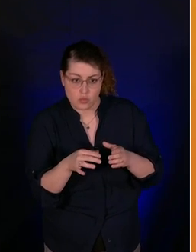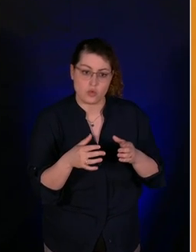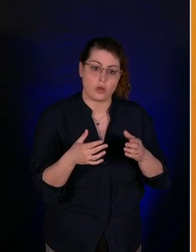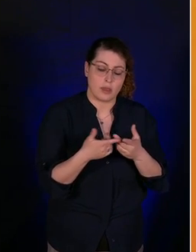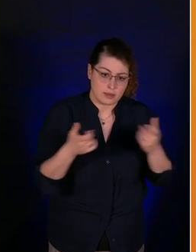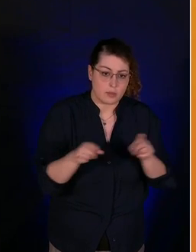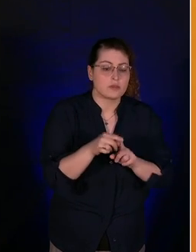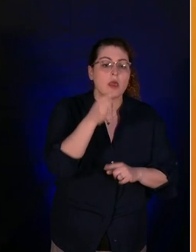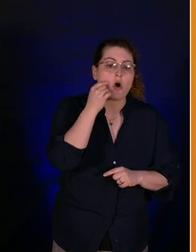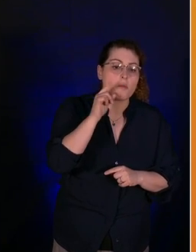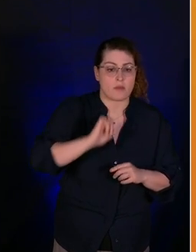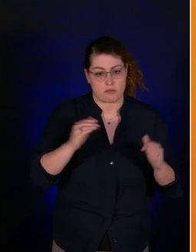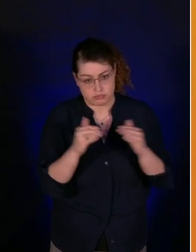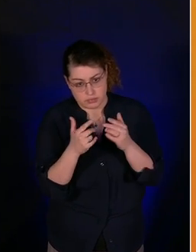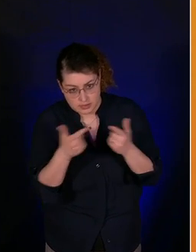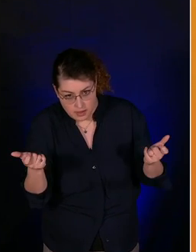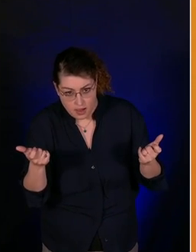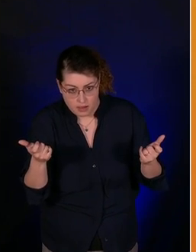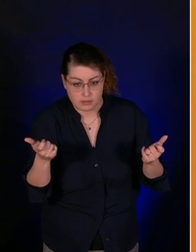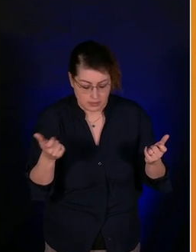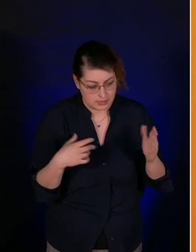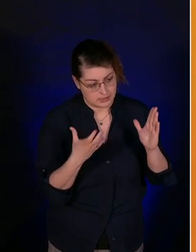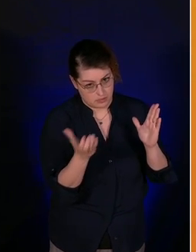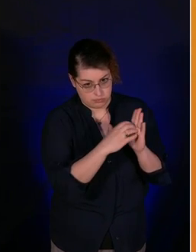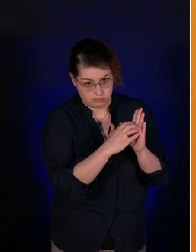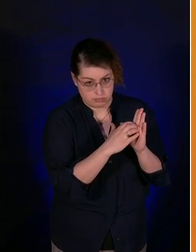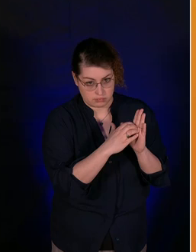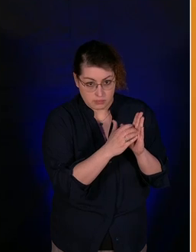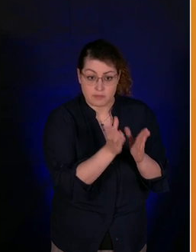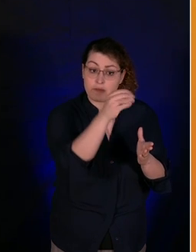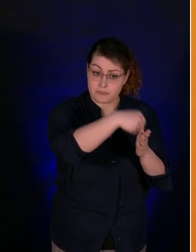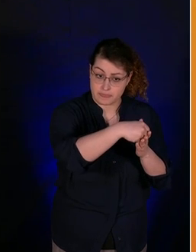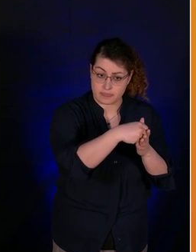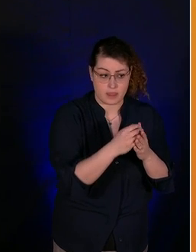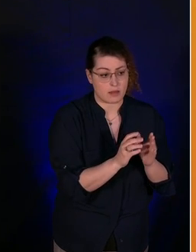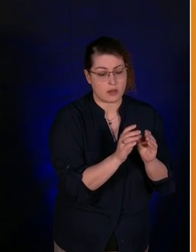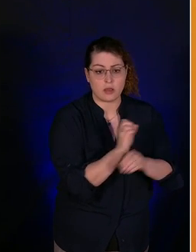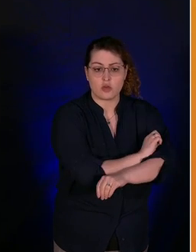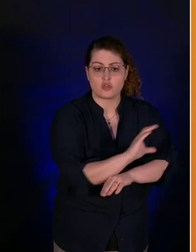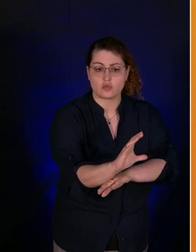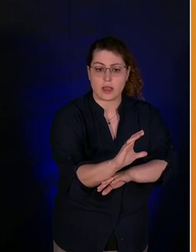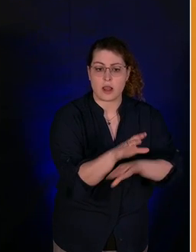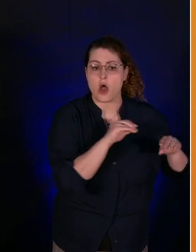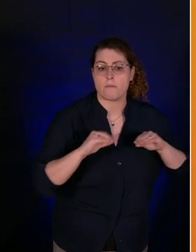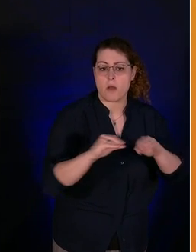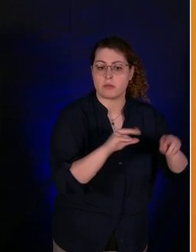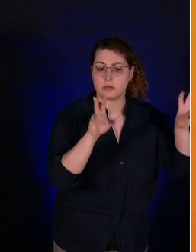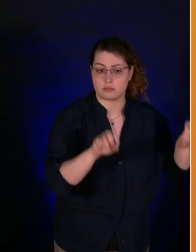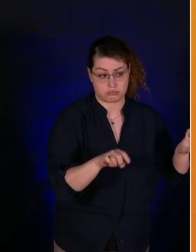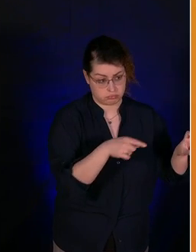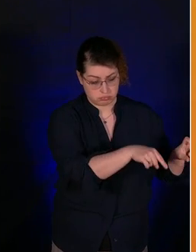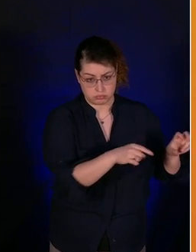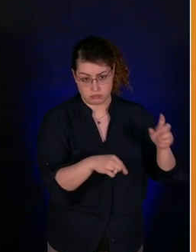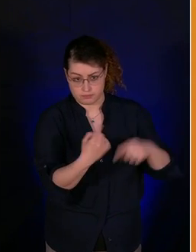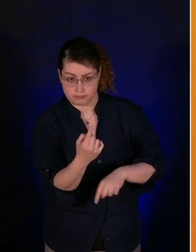femmes-hommes, annexées aux statuts confédéraux, ont été intégrées dans le peuple spécial congrès comme document de